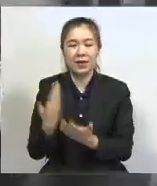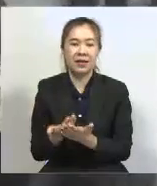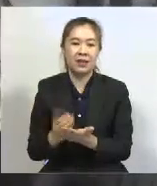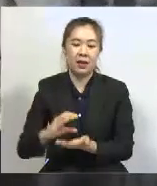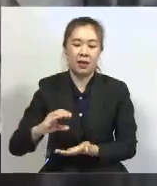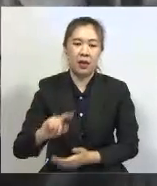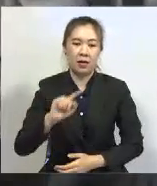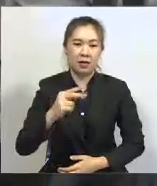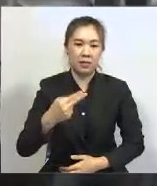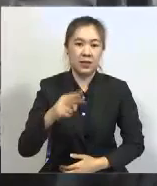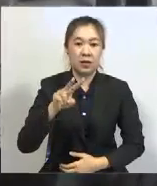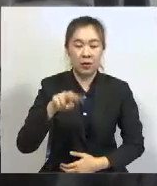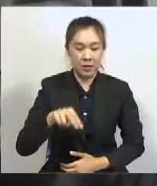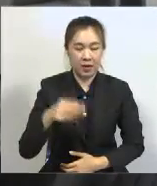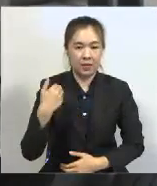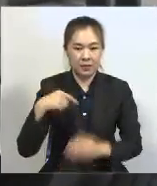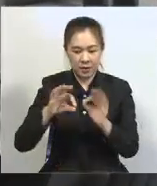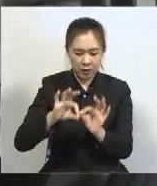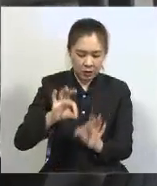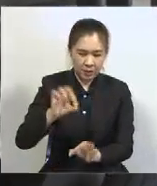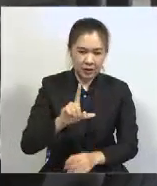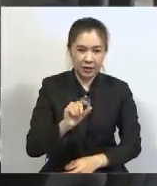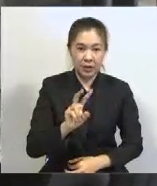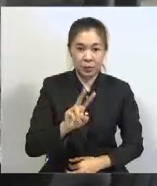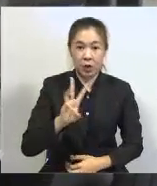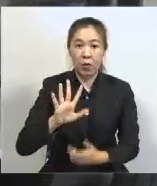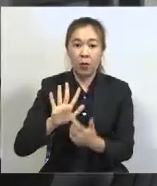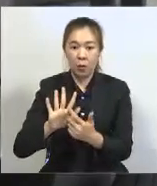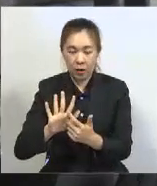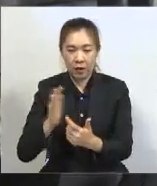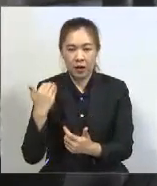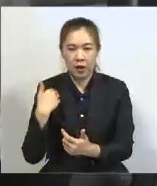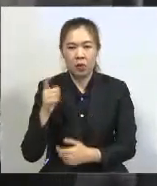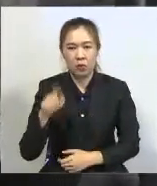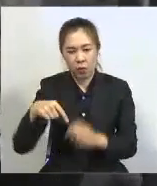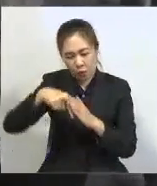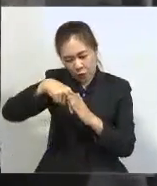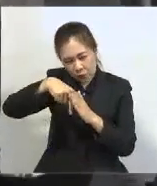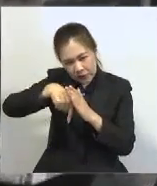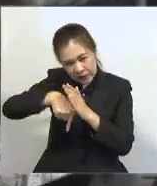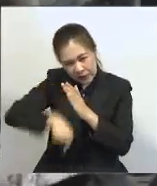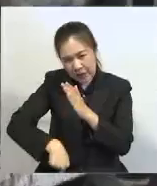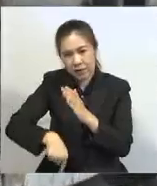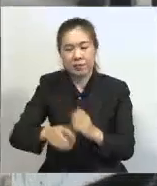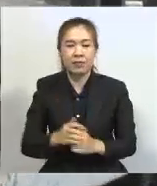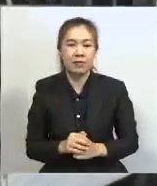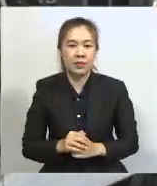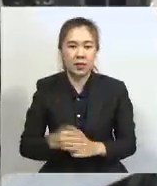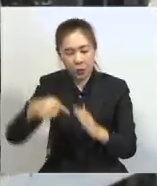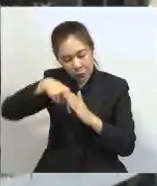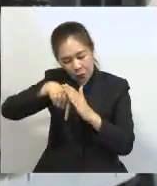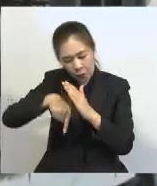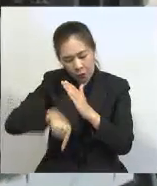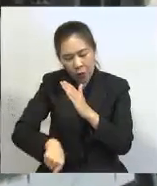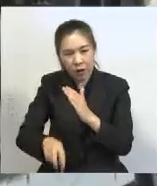ไว้ 12,000 บาทขนาดความลึก22วาแต่ดูแล้วเนี่ยน่าจะเกินค่ะเพราะว่าใช้ความลึกมากกว่าจะเจอน้